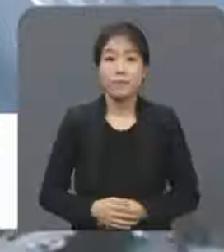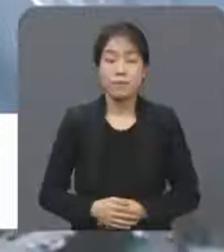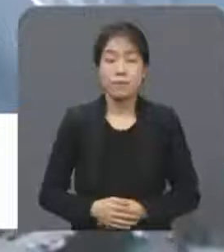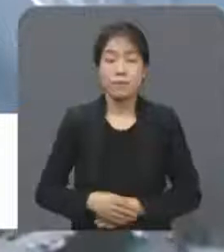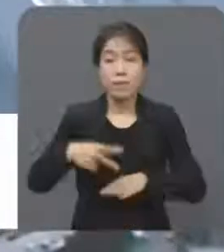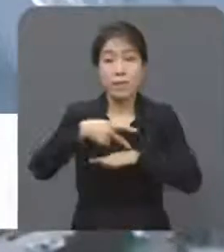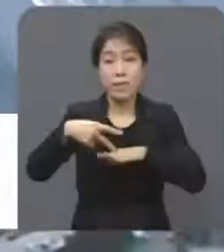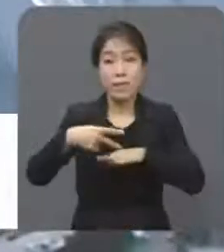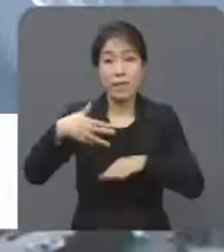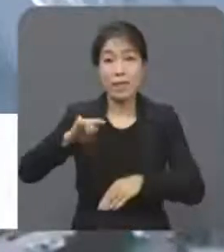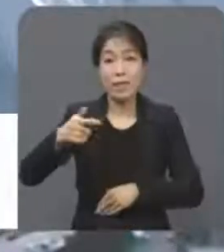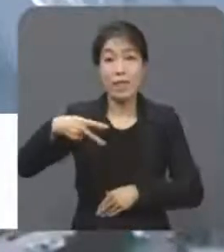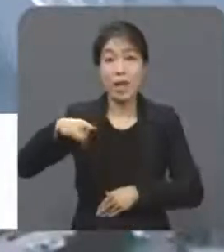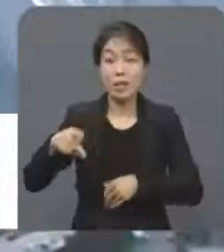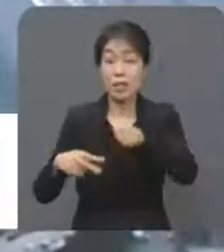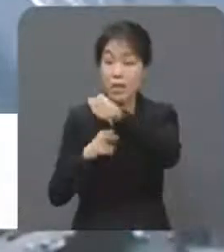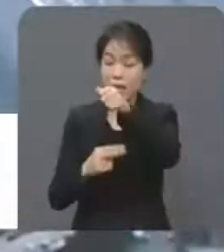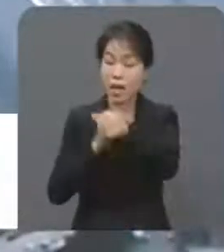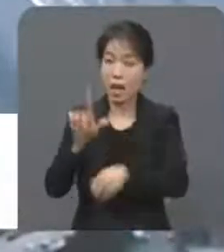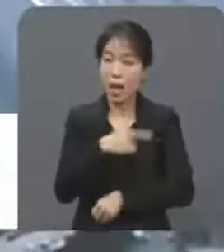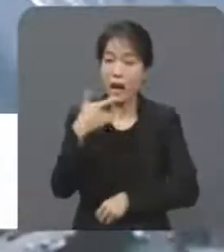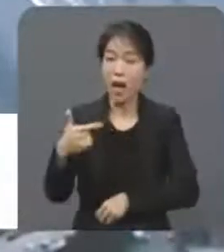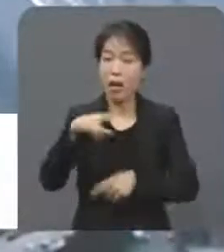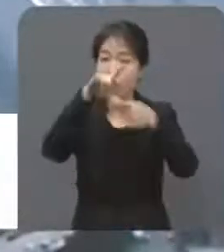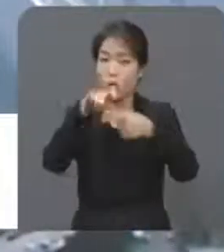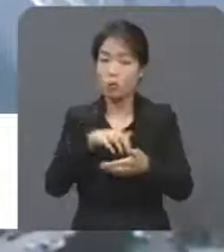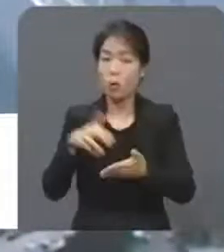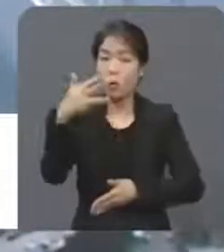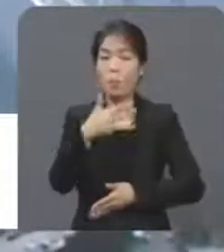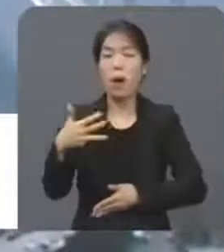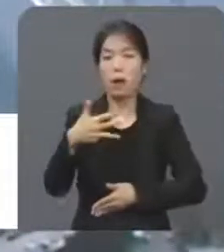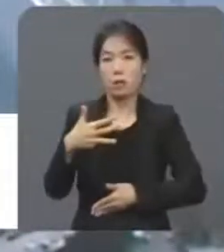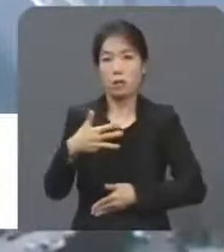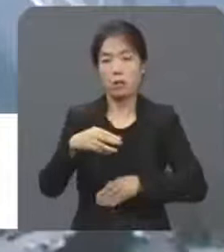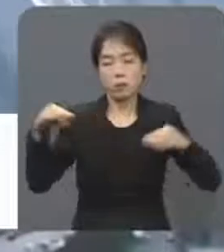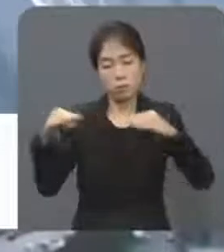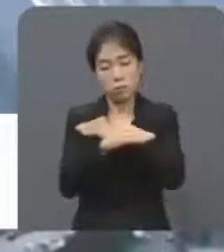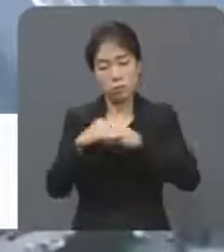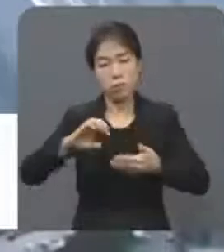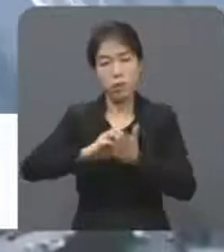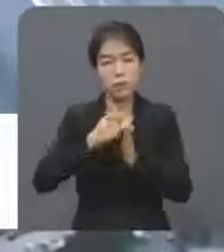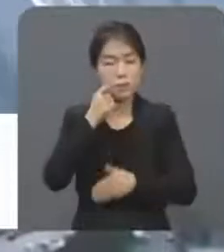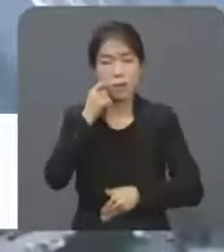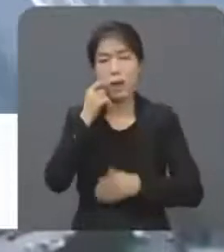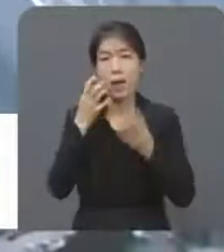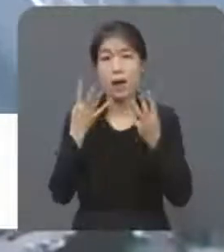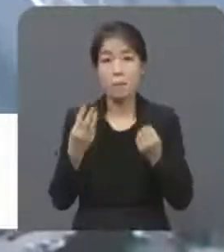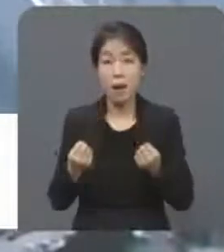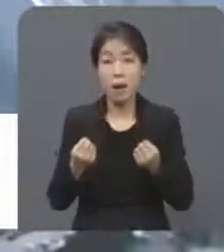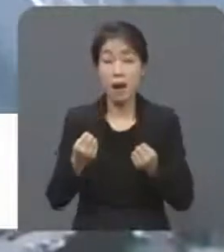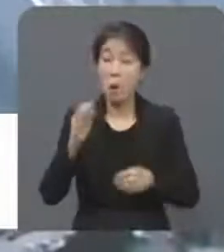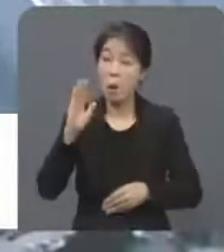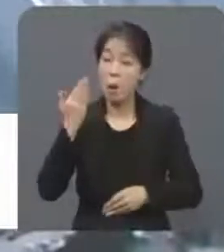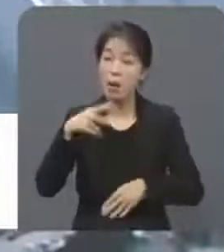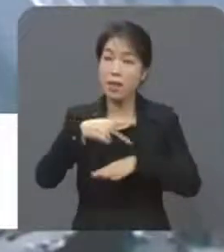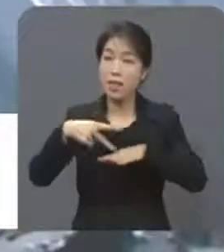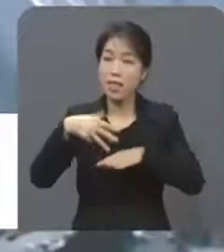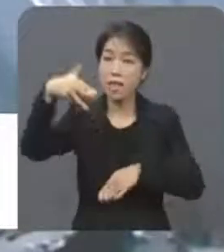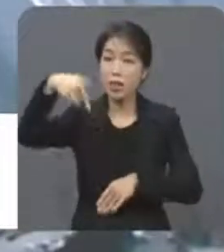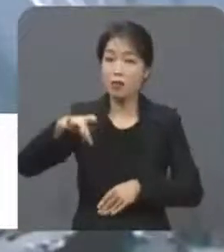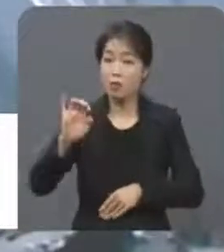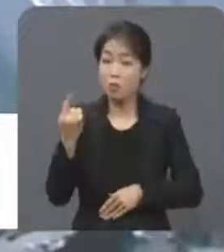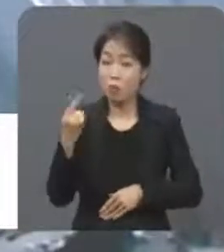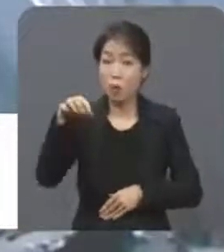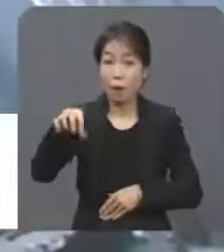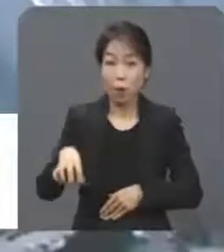실 1군에 천사 대교는 하루 평균 8천 여 대 차량이 찾을 정도로 관광객들에게 인기 입니다 그런 가운데 최근에는 시간축 포도에서